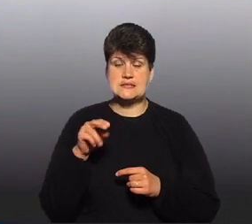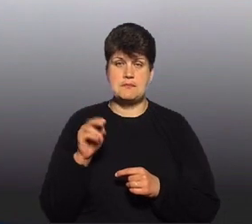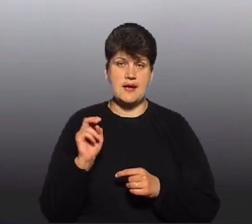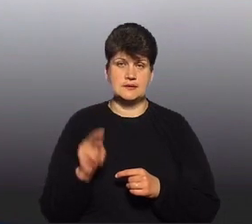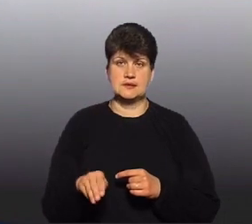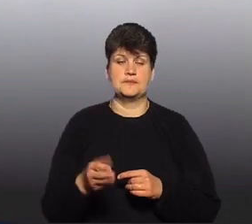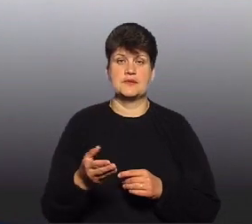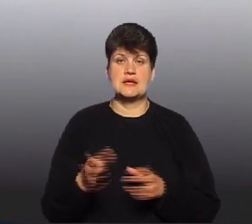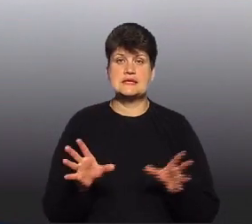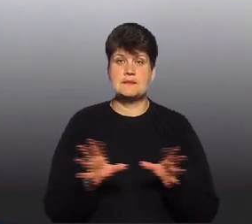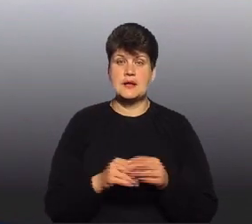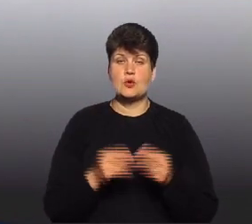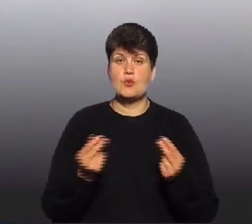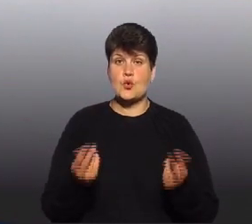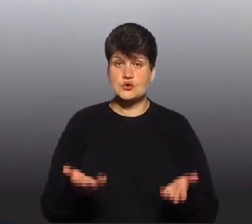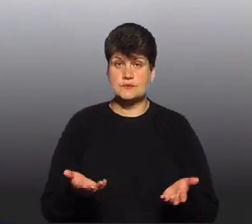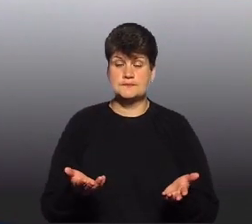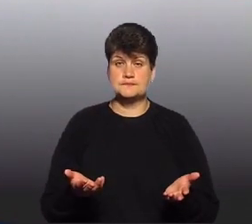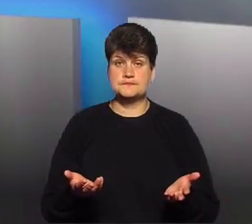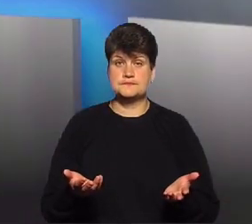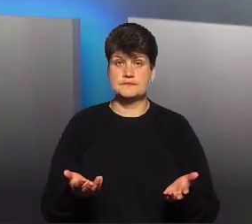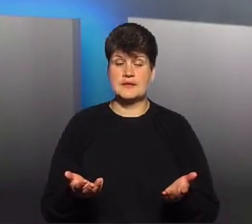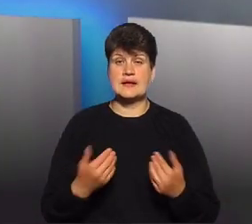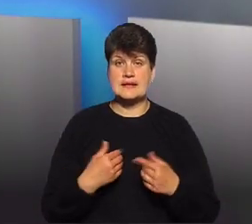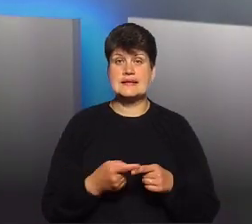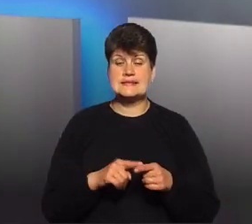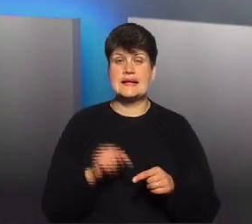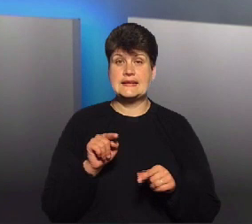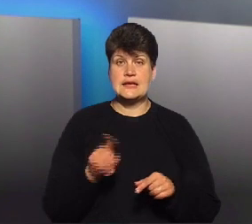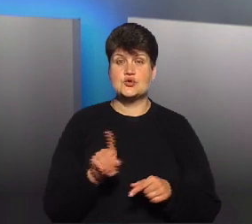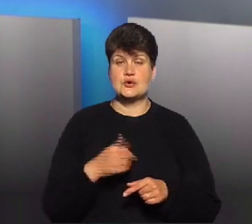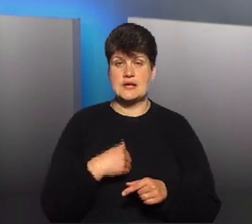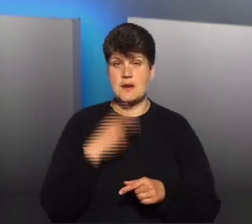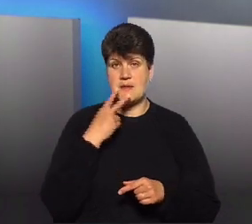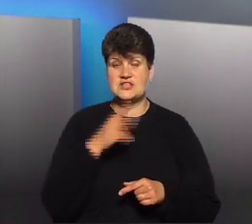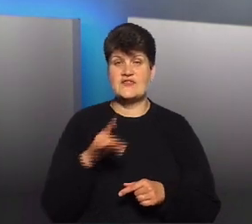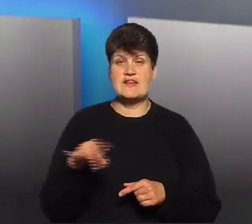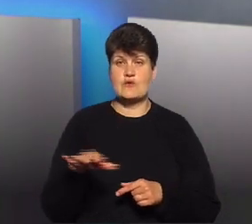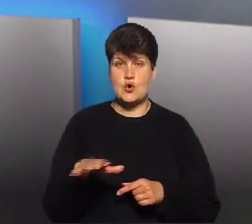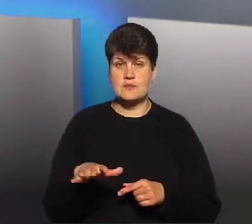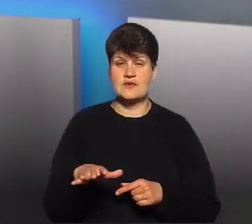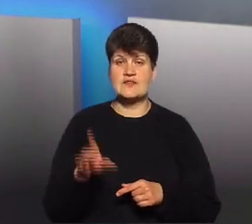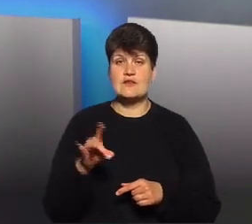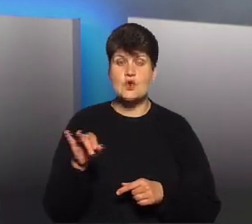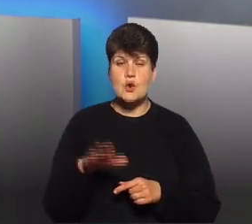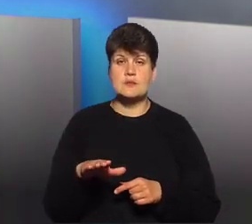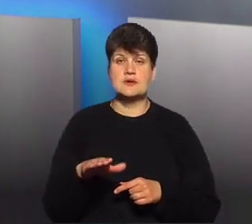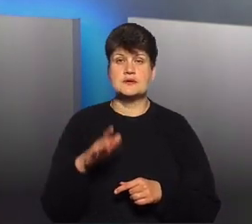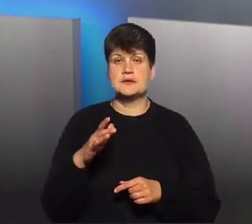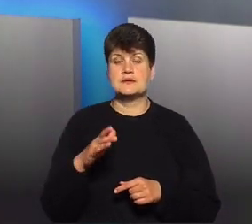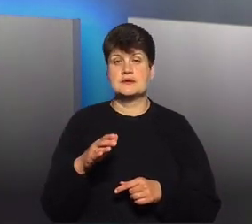кошту. І це те, що я теж бачив в Європі. Тому що в Європі, там, чи в Сполучених Штатах, там, чи в Північній